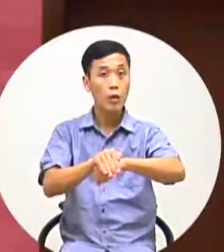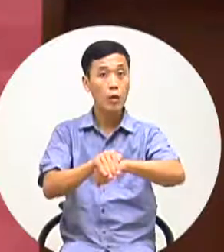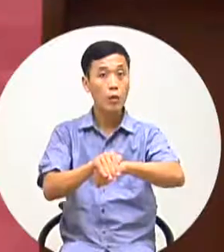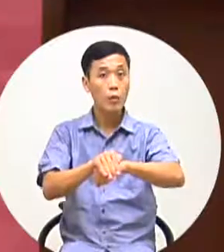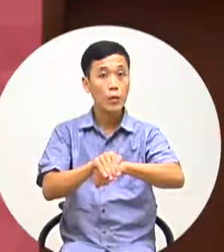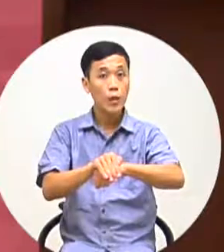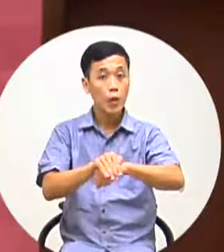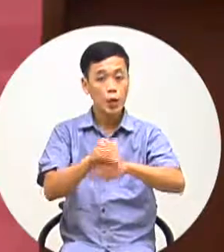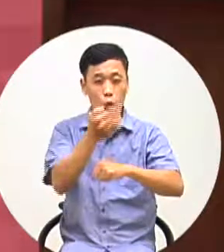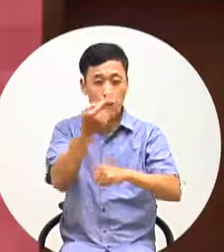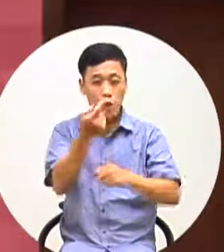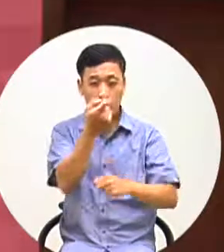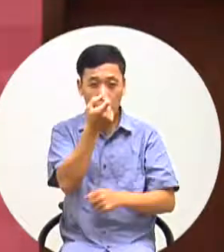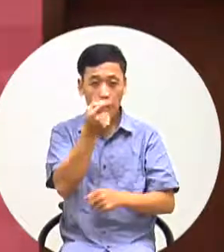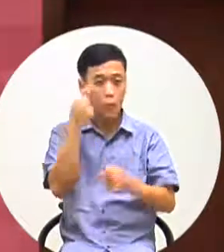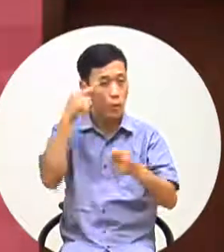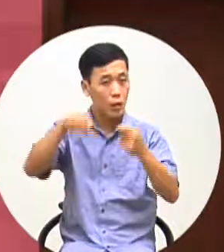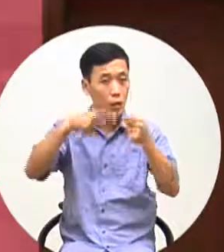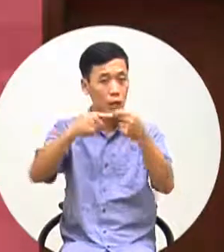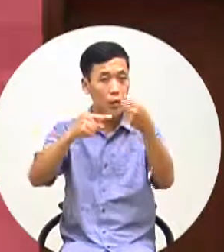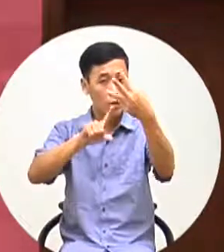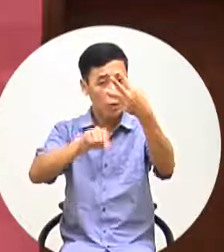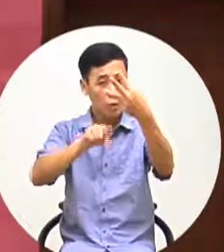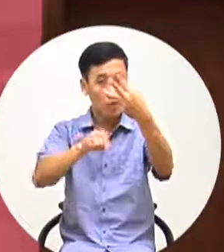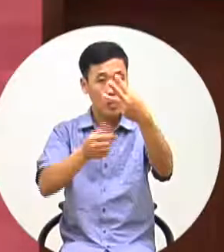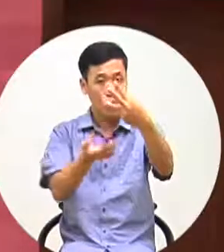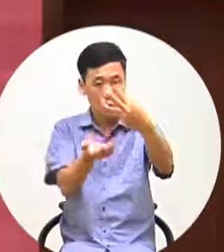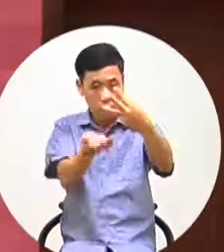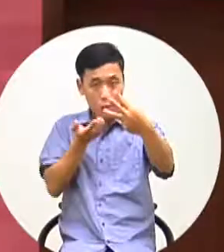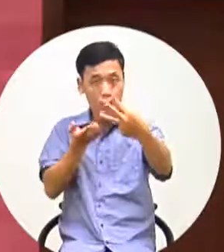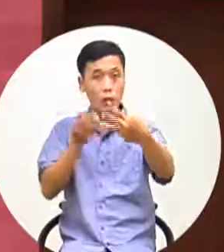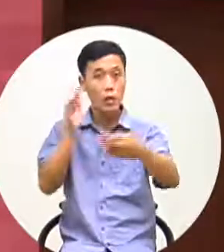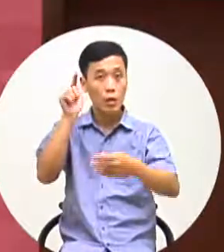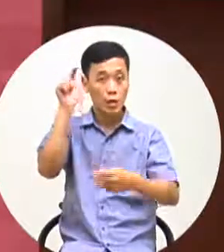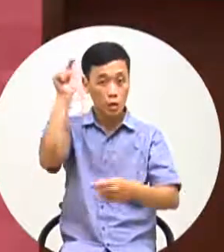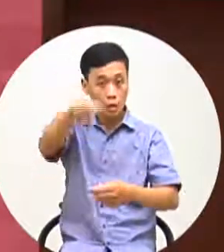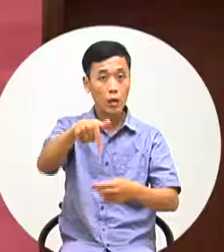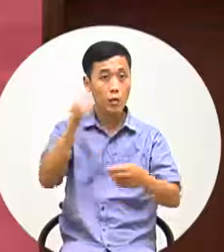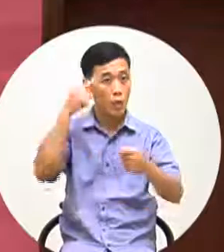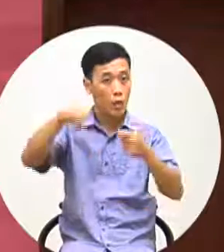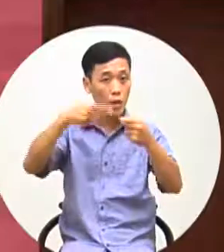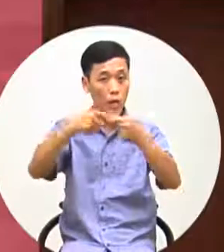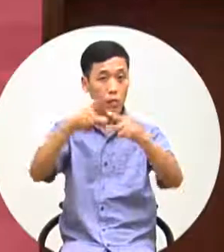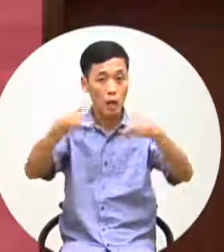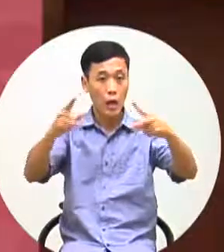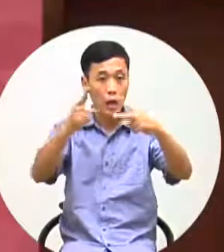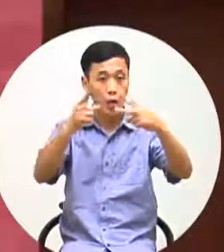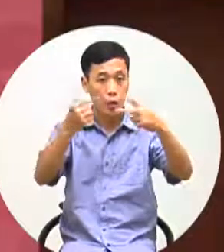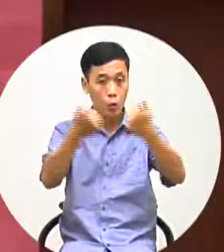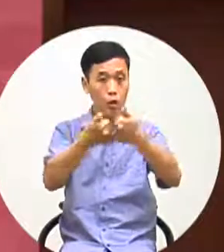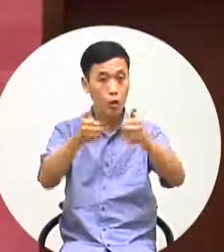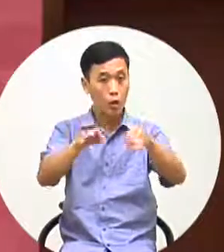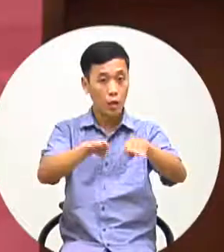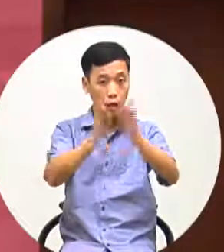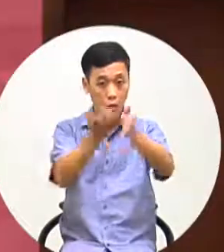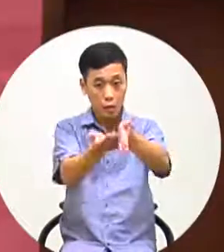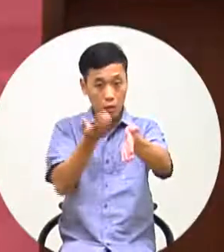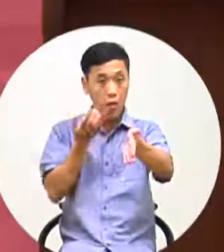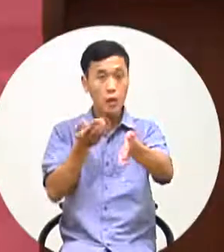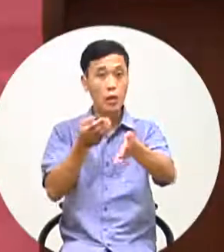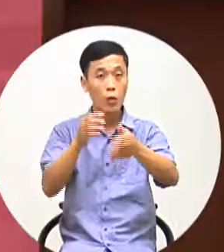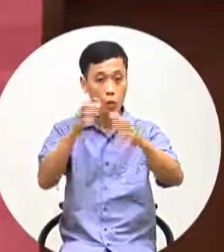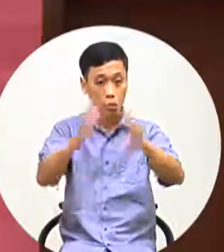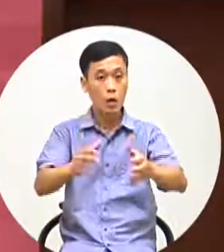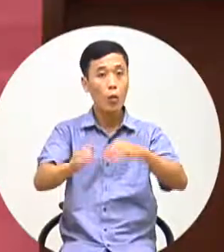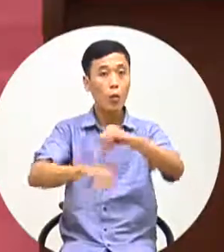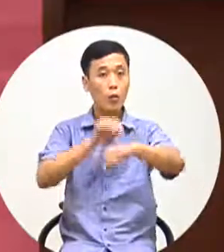之前，在下一次的大会。不要让我再重新在这里提起，好，不然真正无彩。你看恁今仔日的